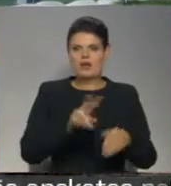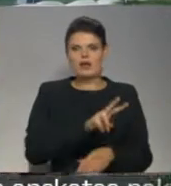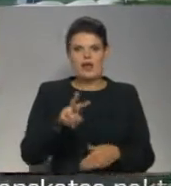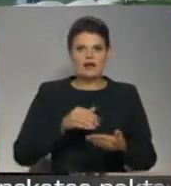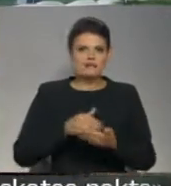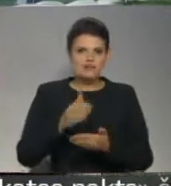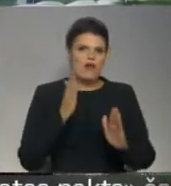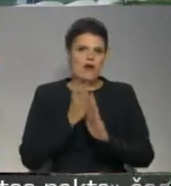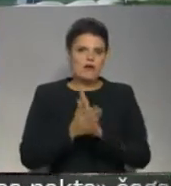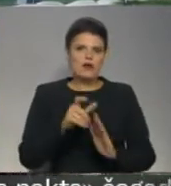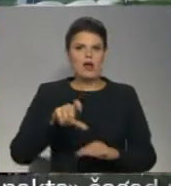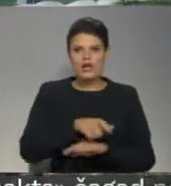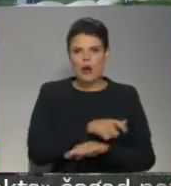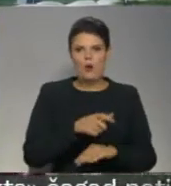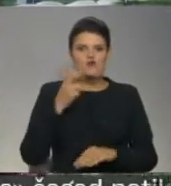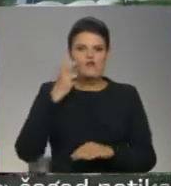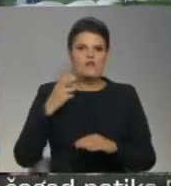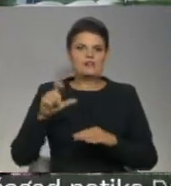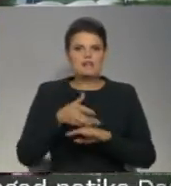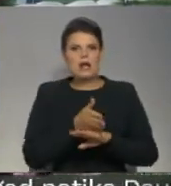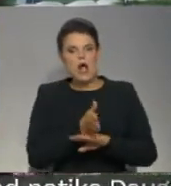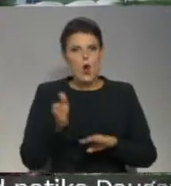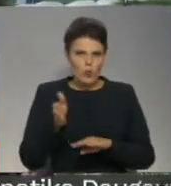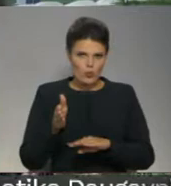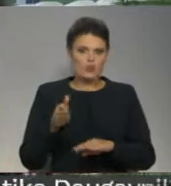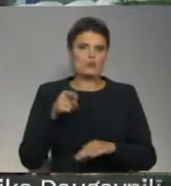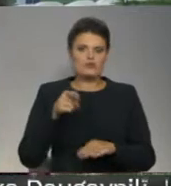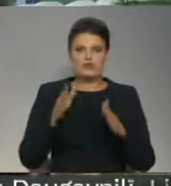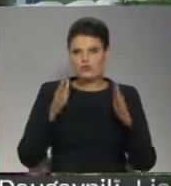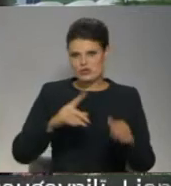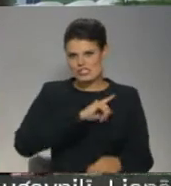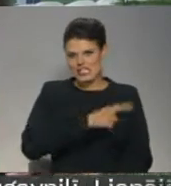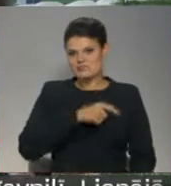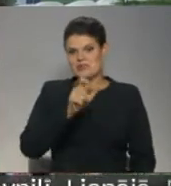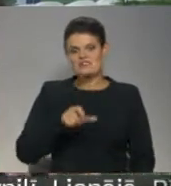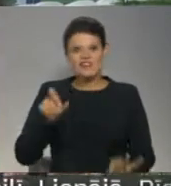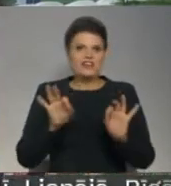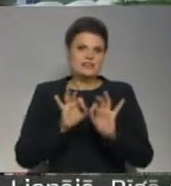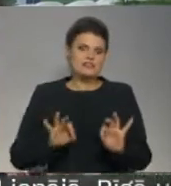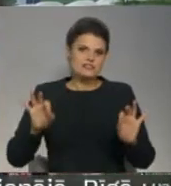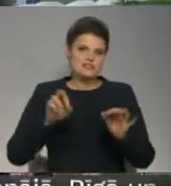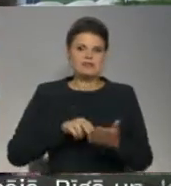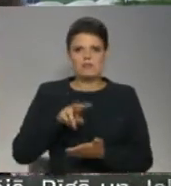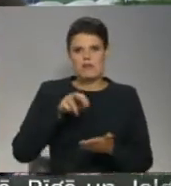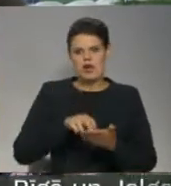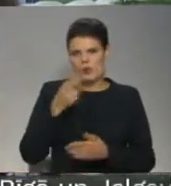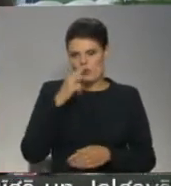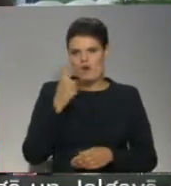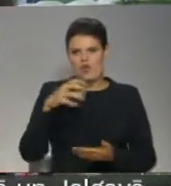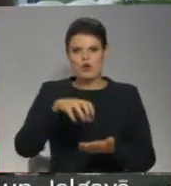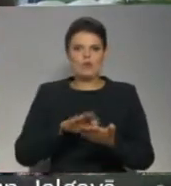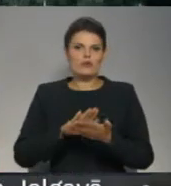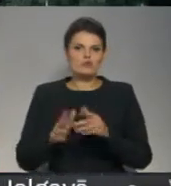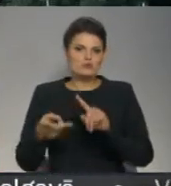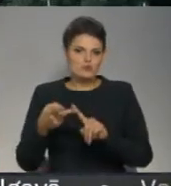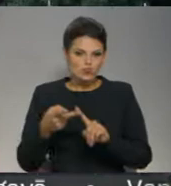iet gar Gauju un nogriežās uz Vecgauju, tad būs tā iespēja cilvēkiem skaisti pārvietoties no viena objekta uz